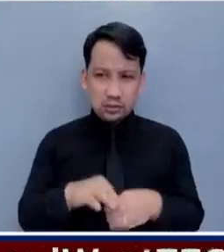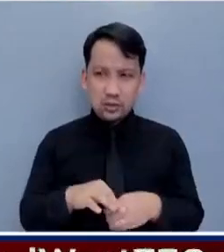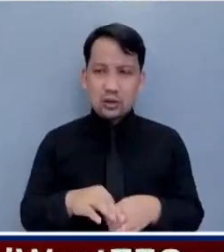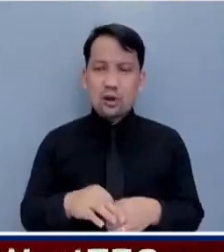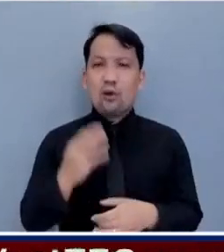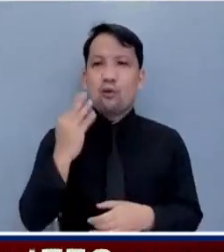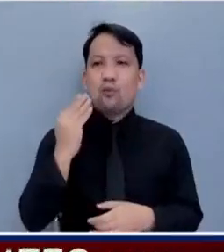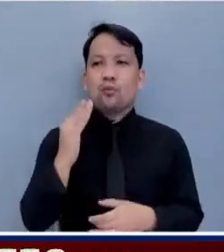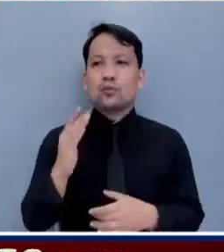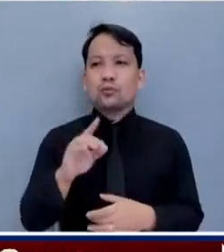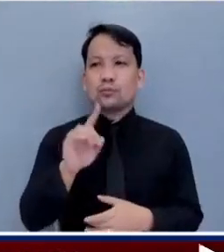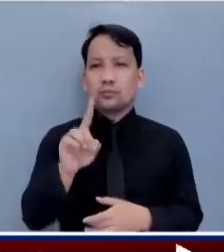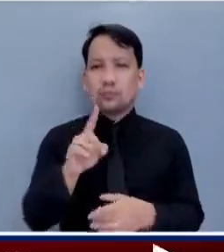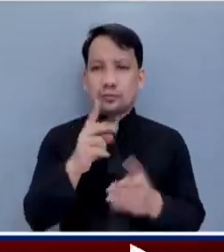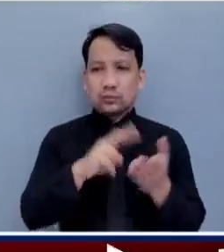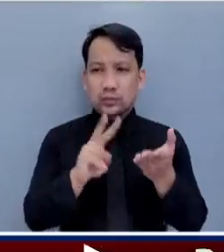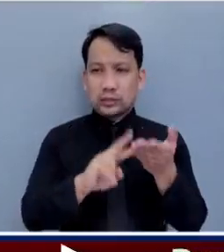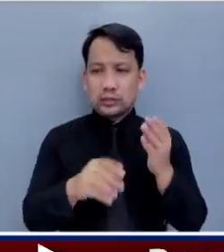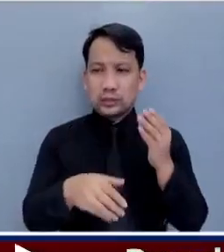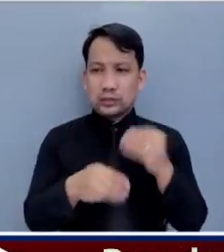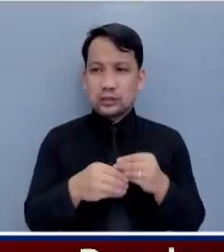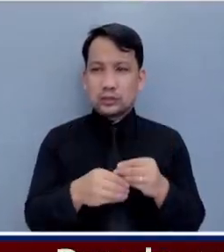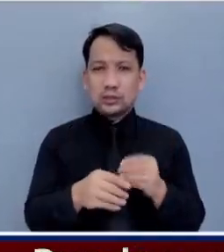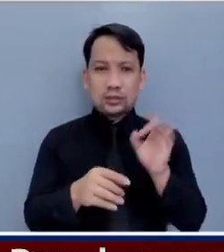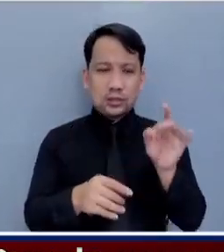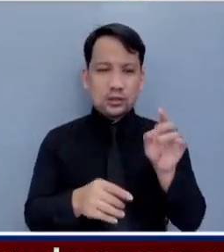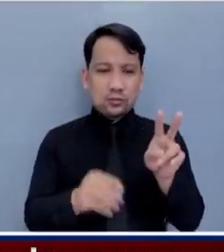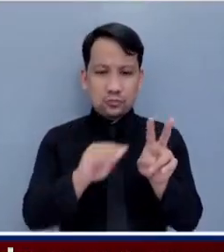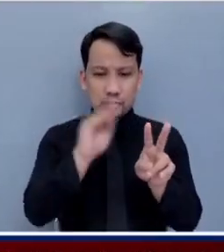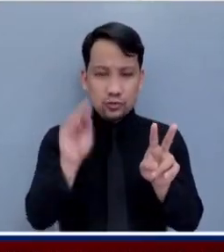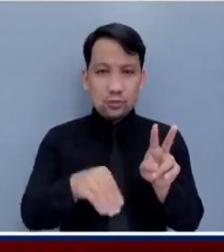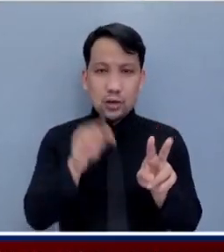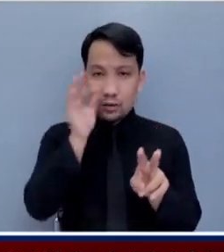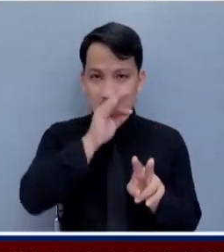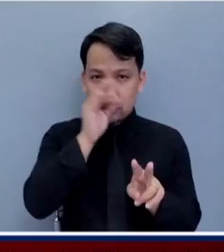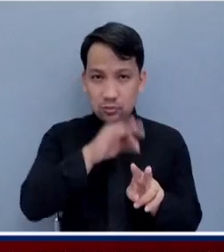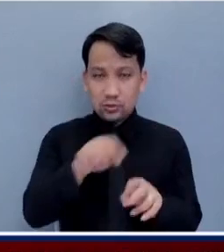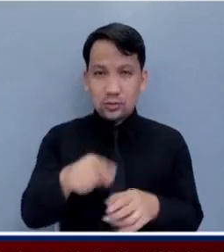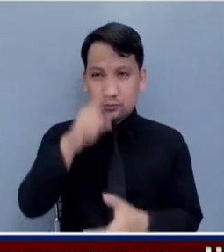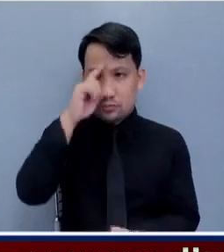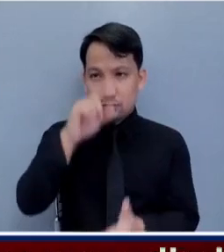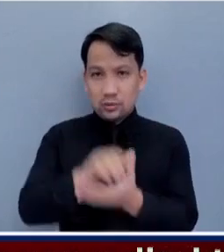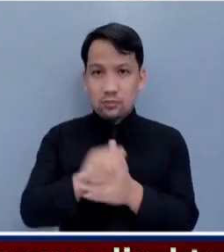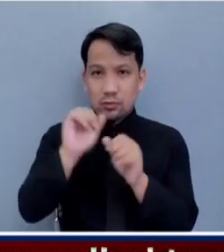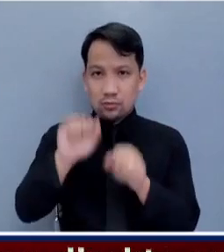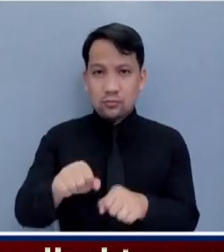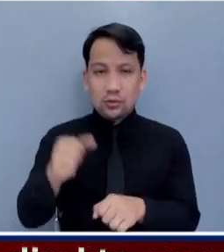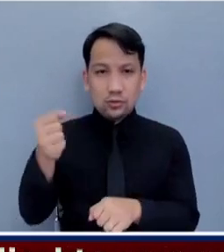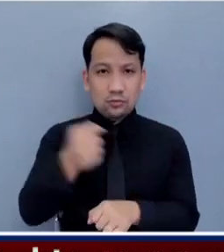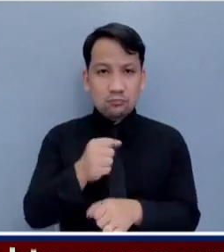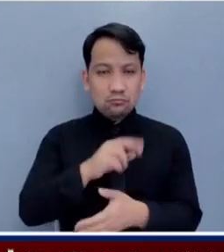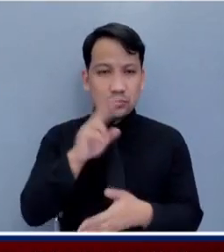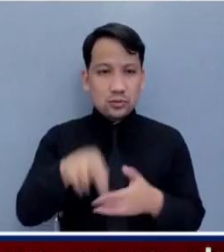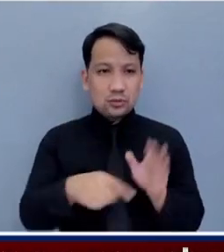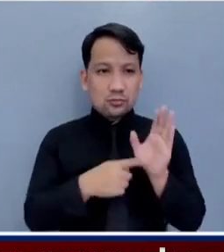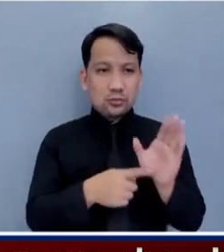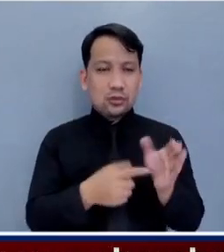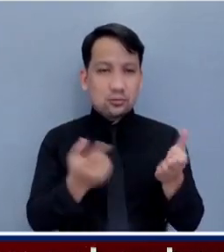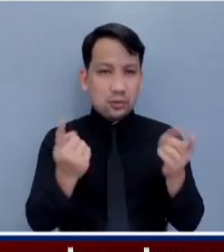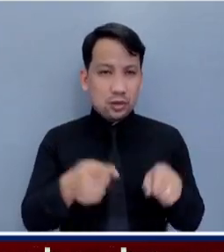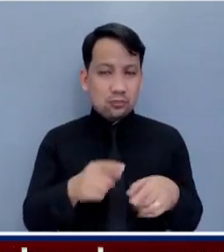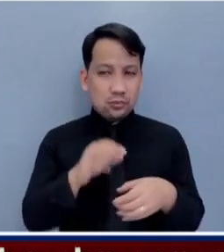ng isang Pulse Asia survey na 82% ng mga Pilipino ay naniniwalang credible ang resulta ng naganap na